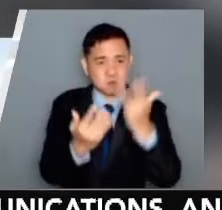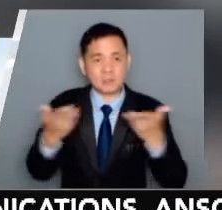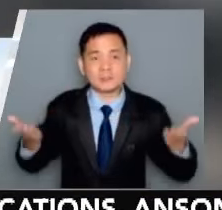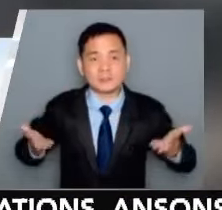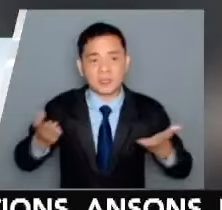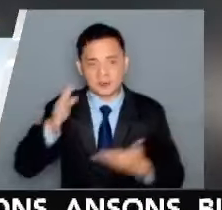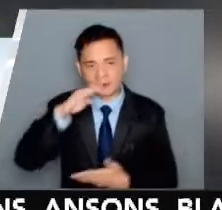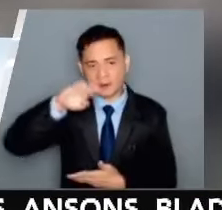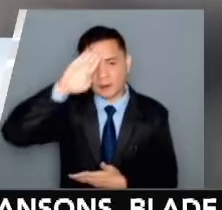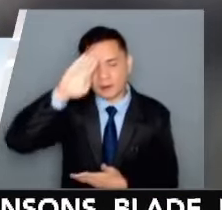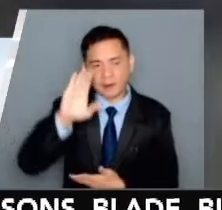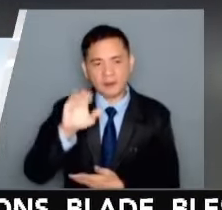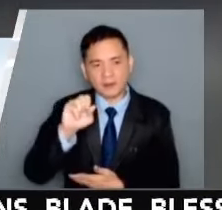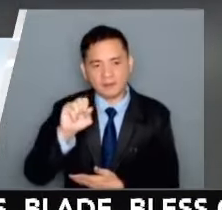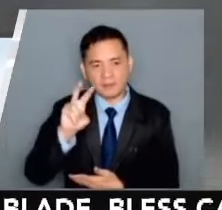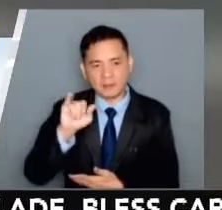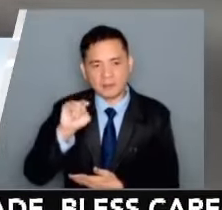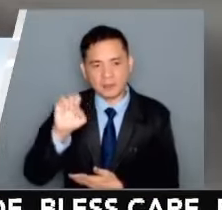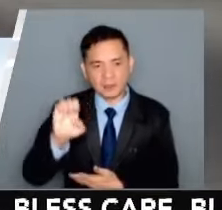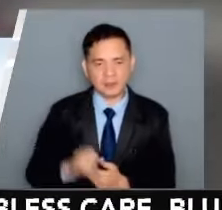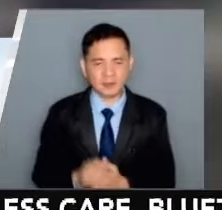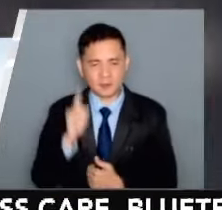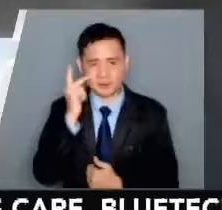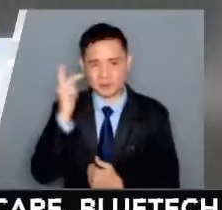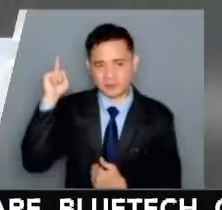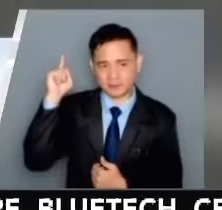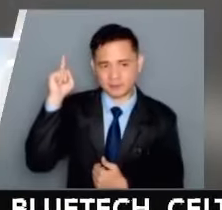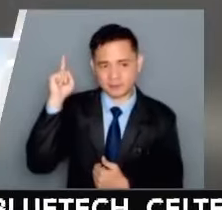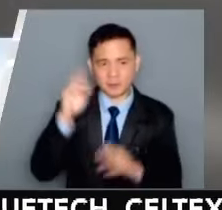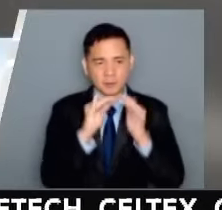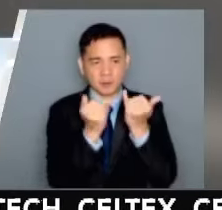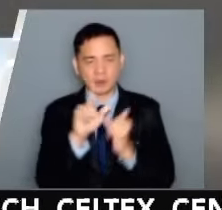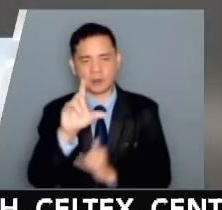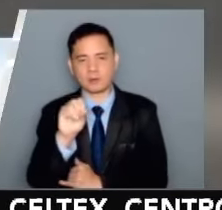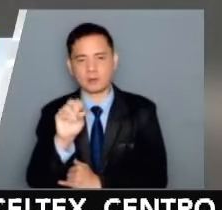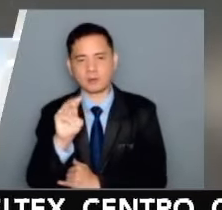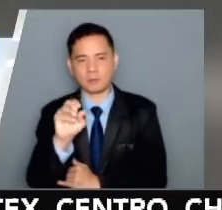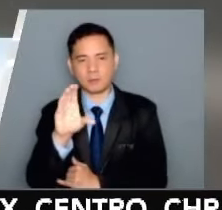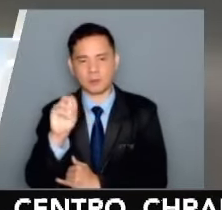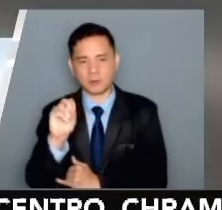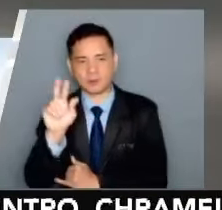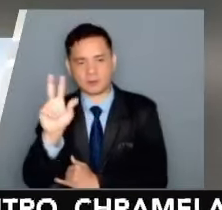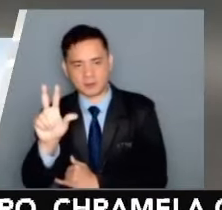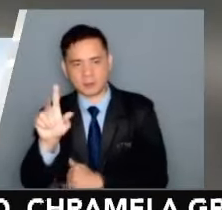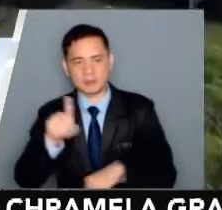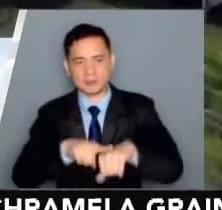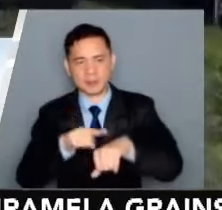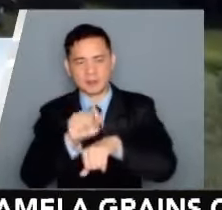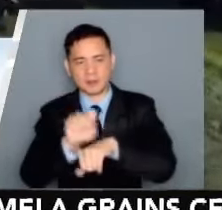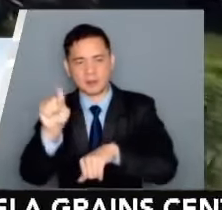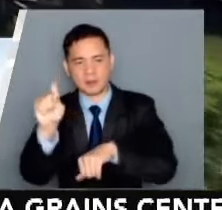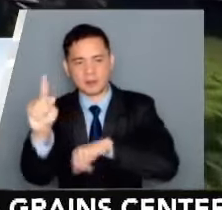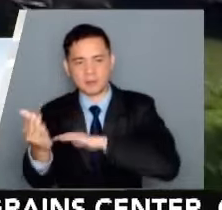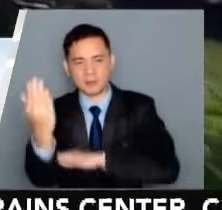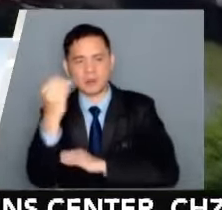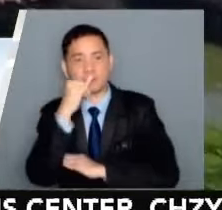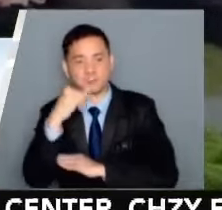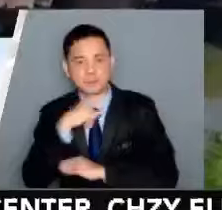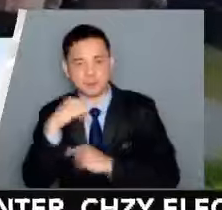mula sa mga nasusunog na bahay sa Barangay Longo sa Pote 3 pasado alas 11 ng umaga kahapon. Ayon sa Bureau of Fire